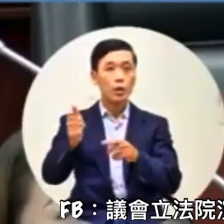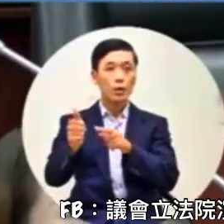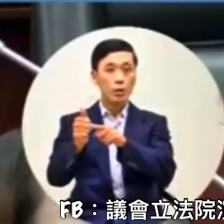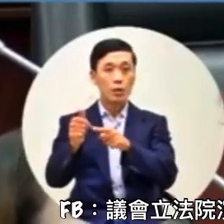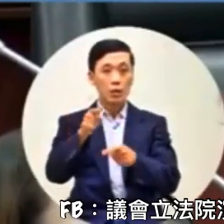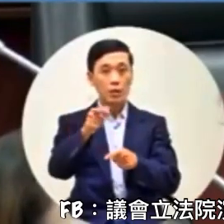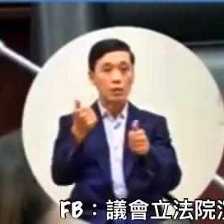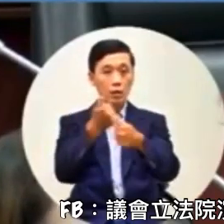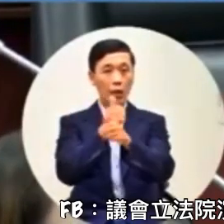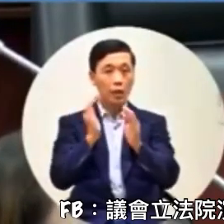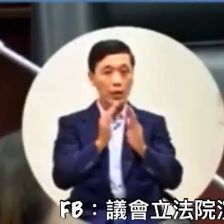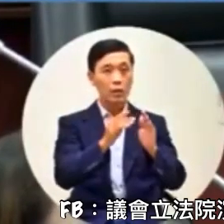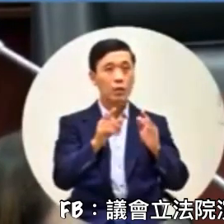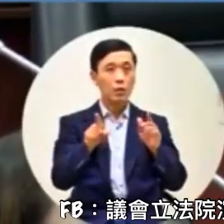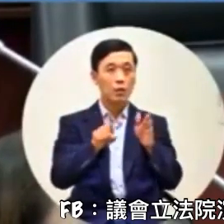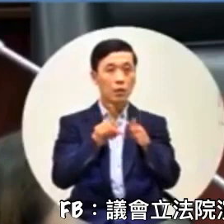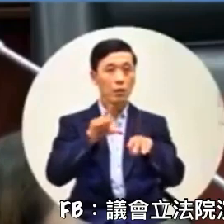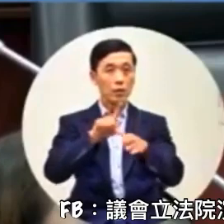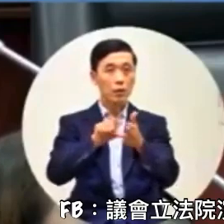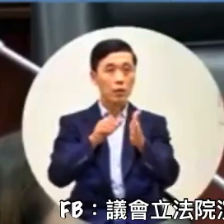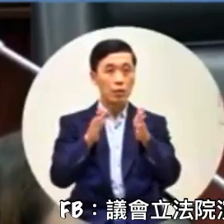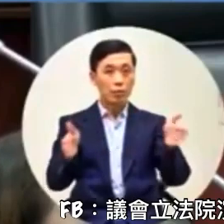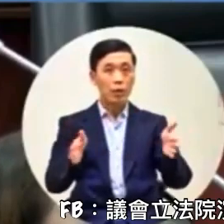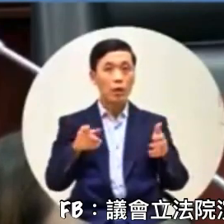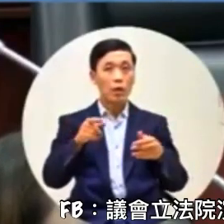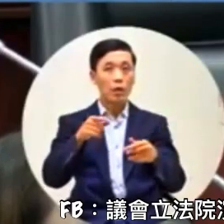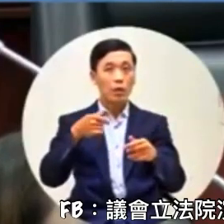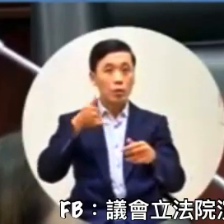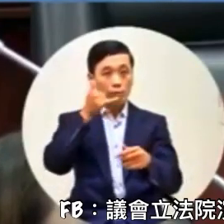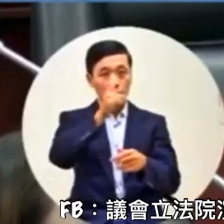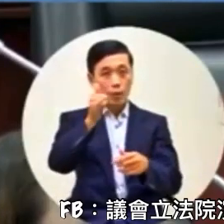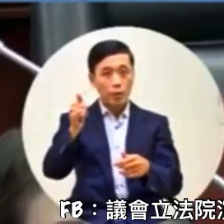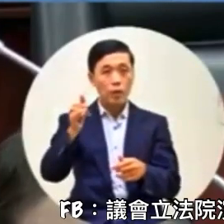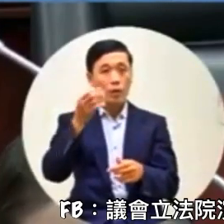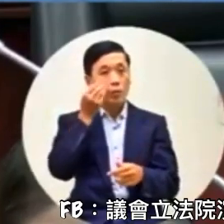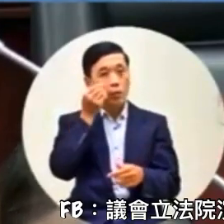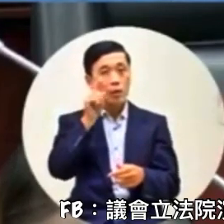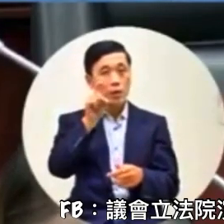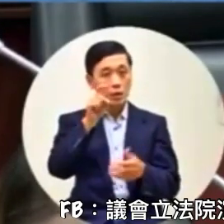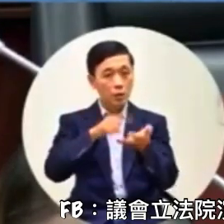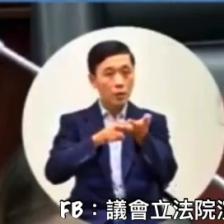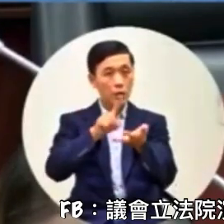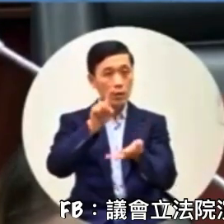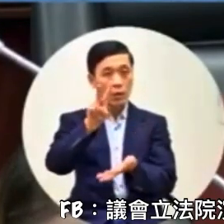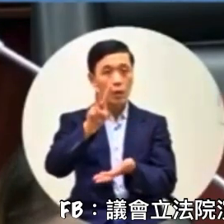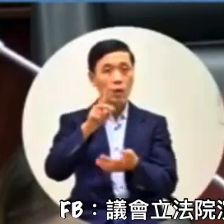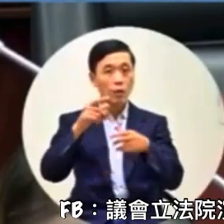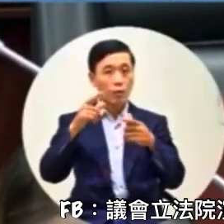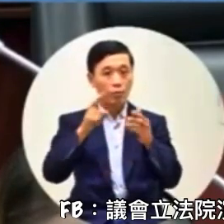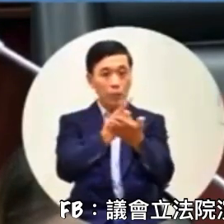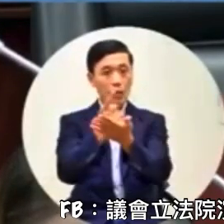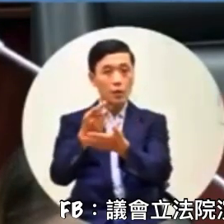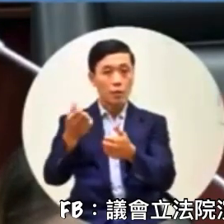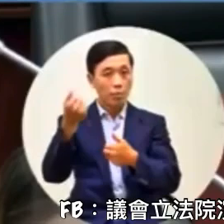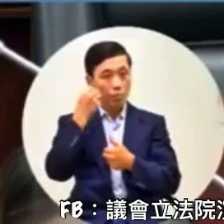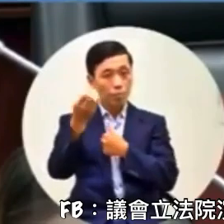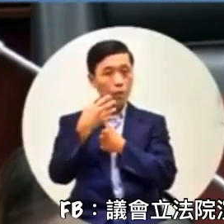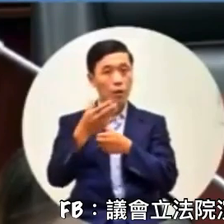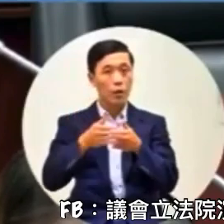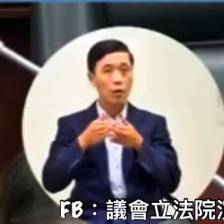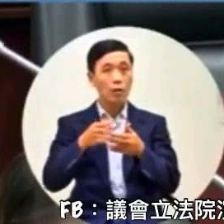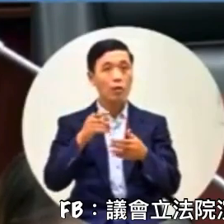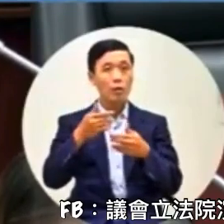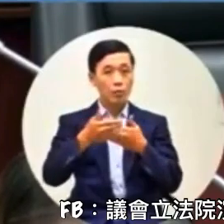时候跟你说，12个会刊都要办，都要通知我，完全没有进度，唯一一件有办